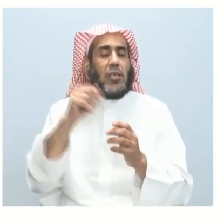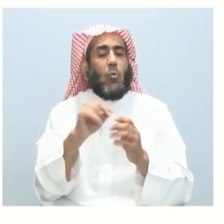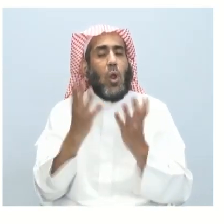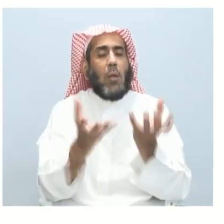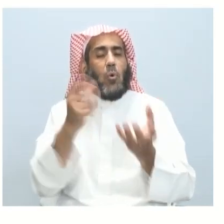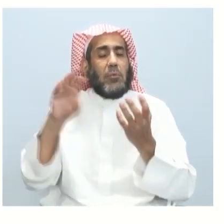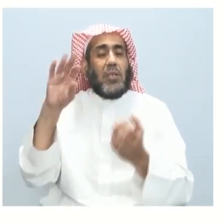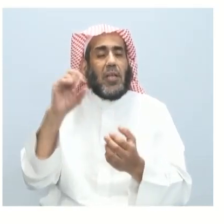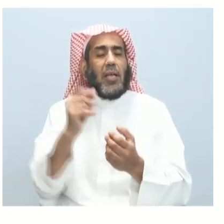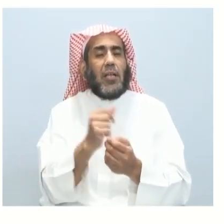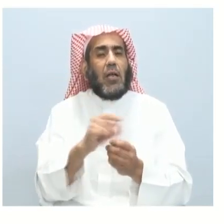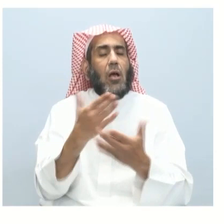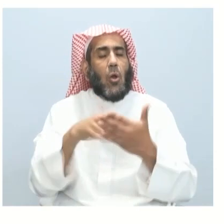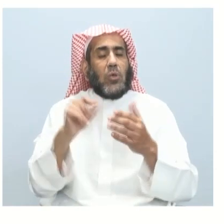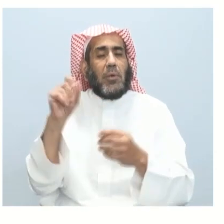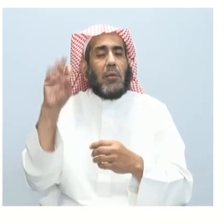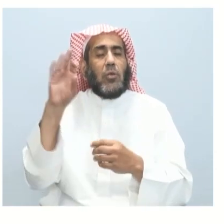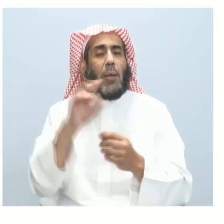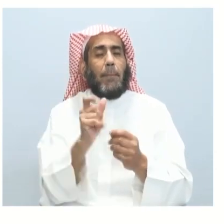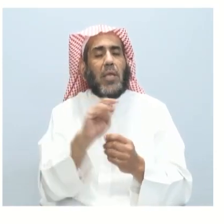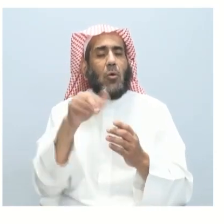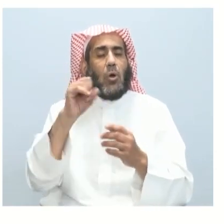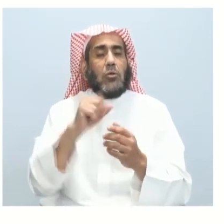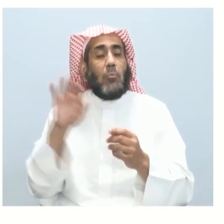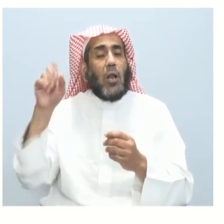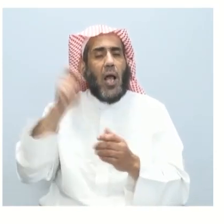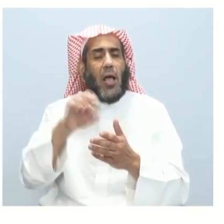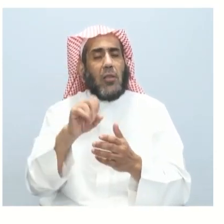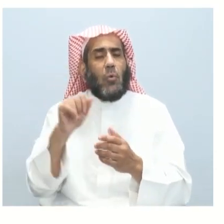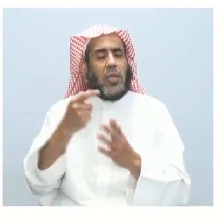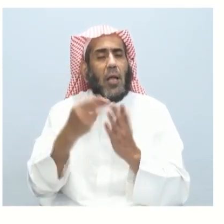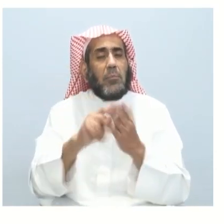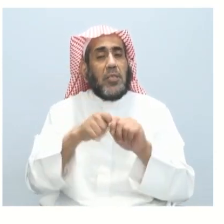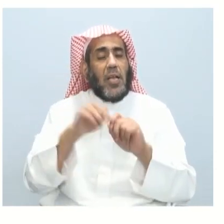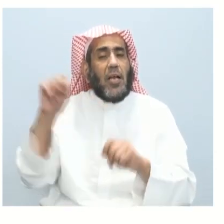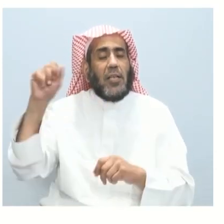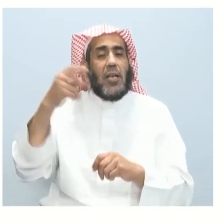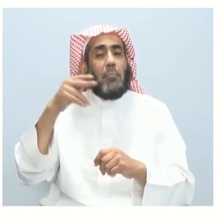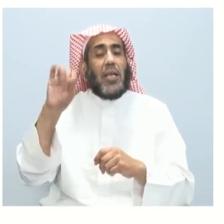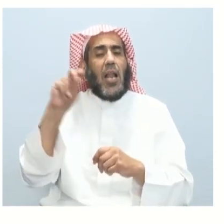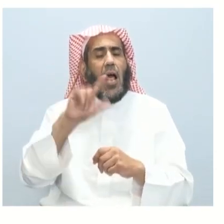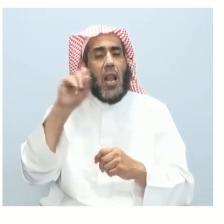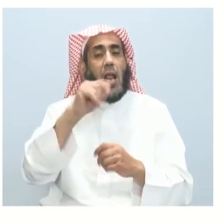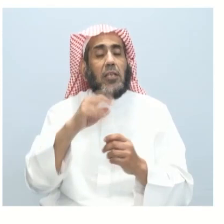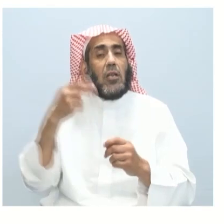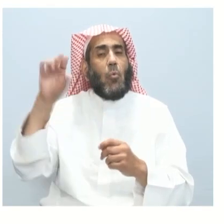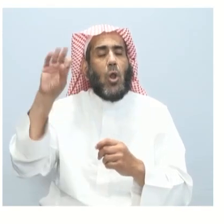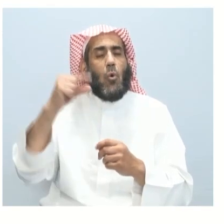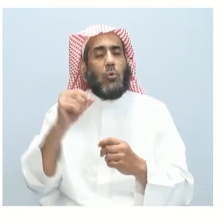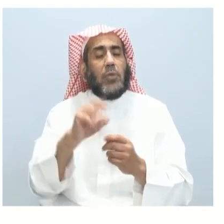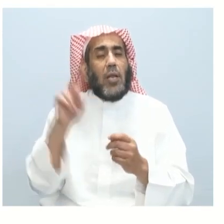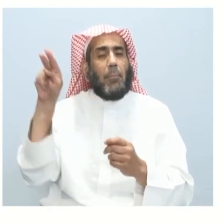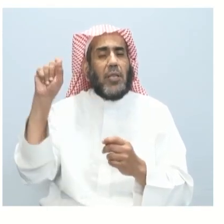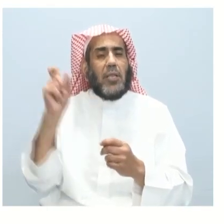الطائيين دي والوساطه بين متنبي خصومه للقاضي الجرجاني وكتاب الصناعتين يا به هلال العسكري وكذلك العمده لابن